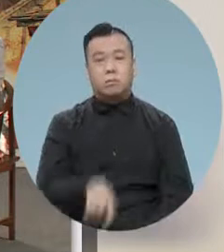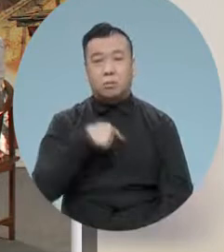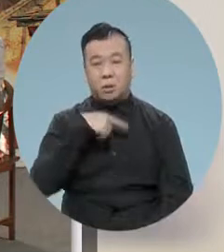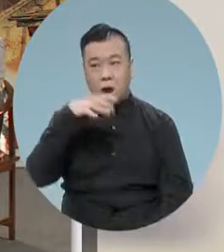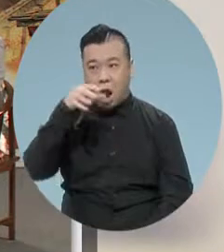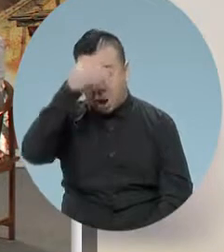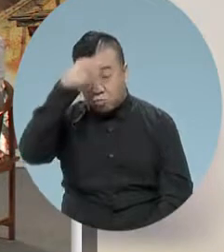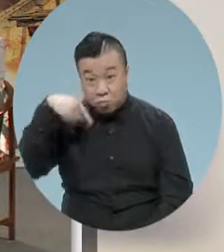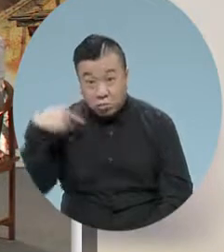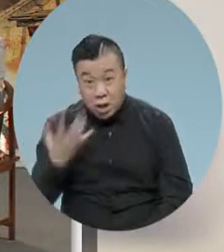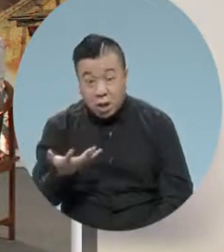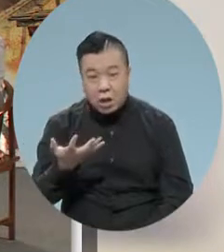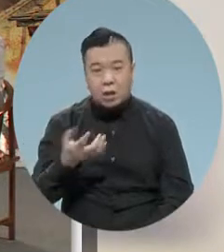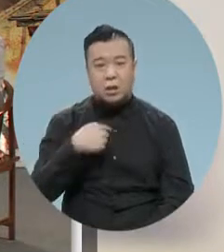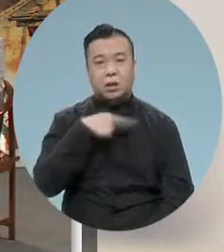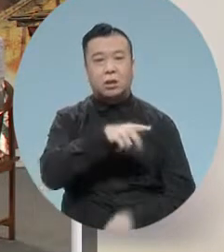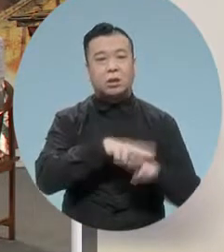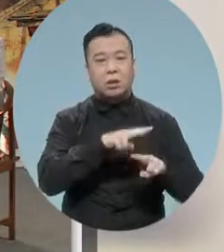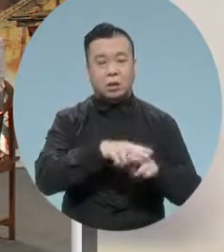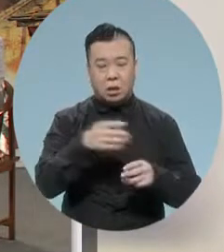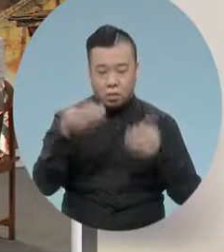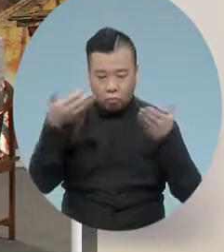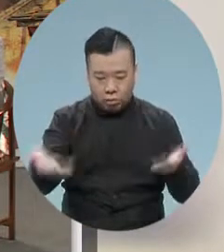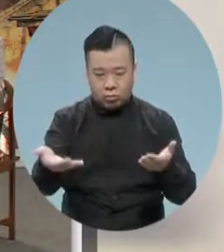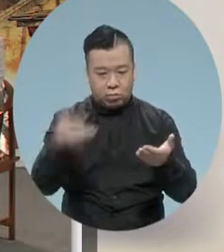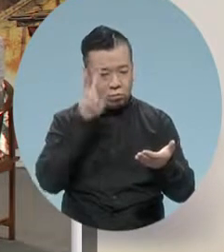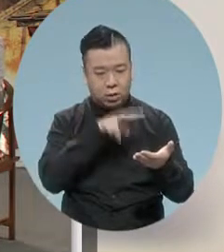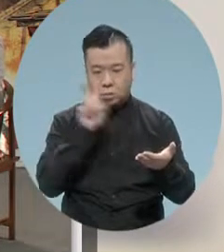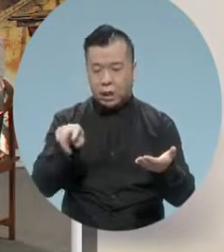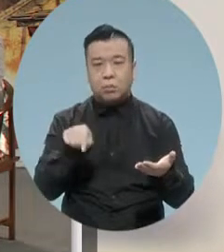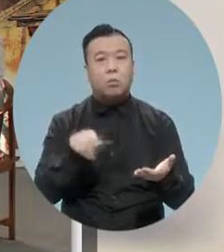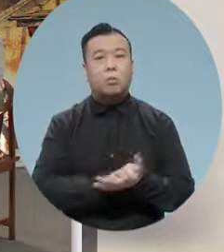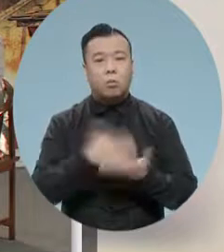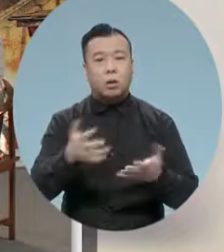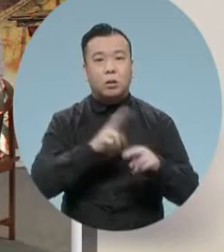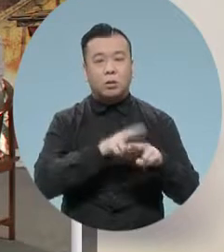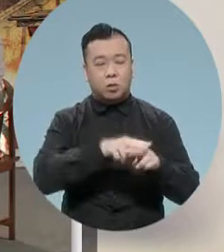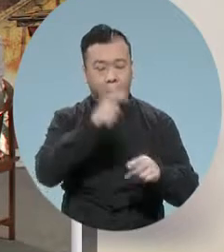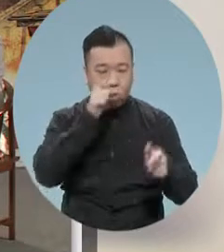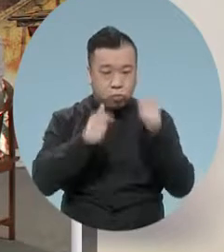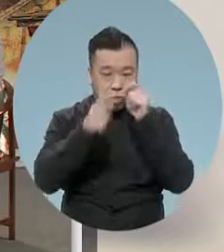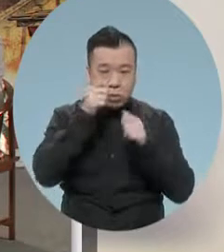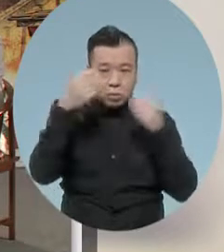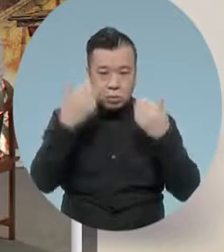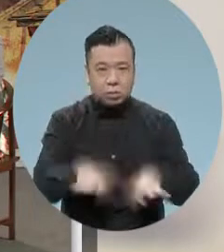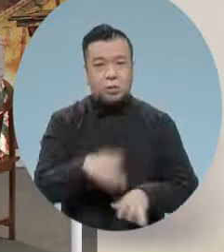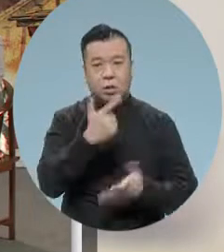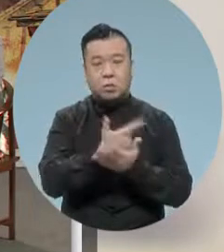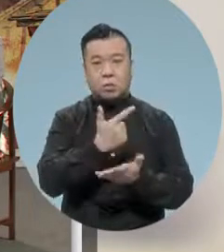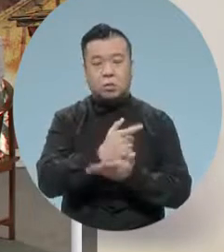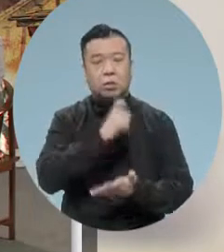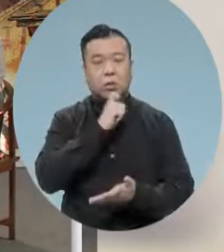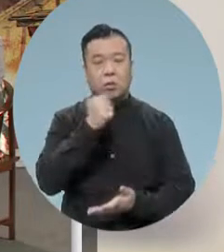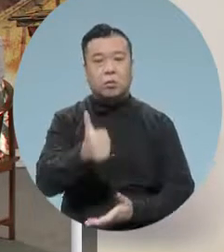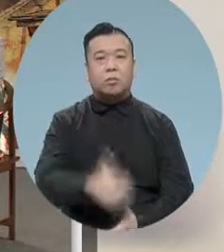學美國啊，這些呢就擺在中國的眼前。而這裡中國就吸收了一個很重要的經